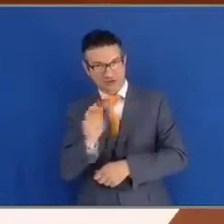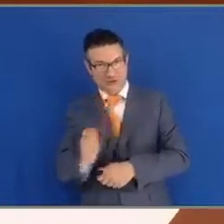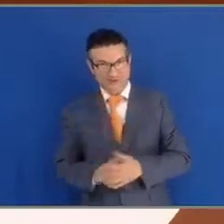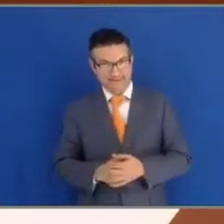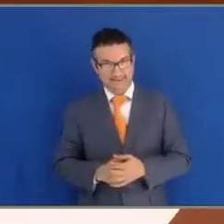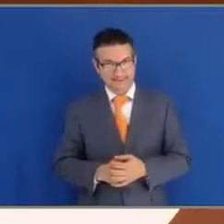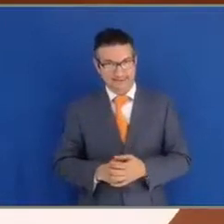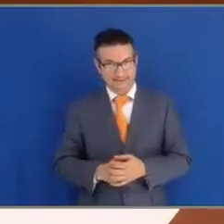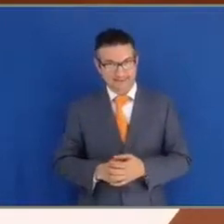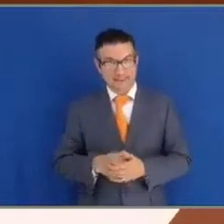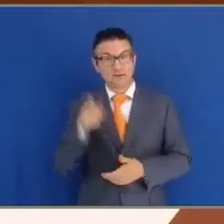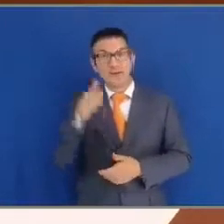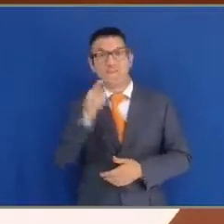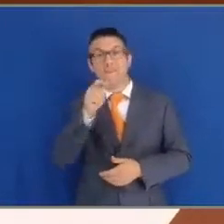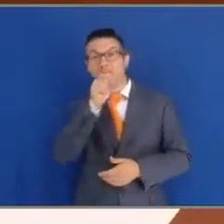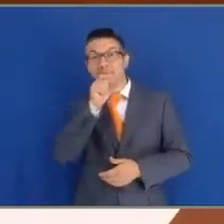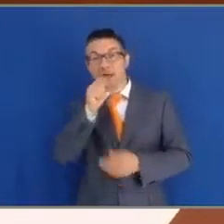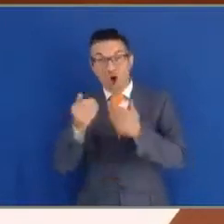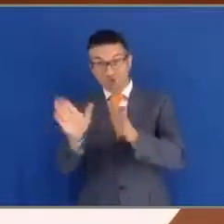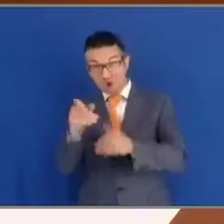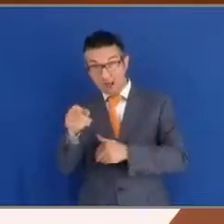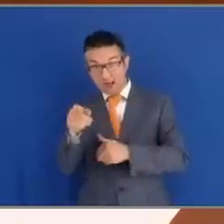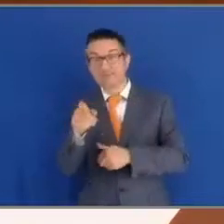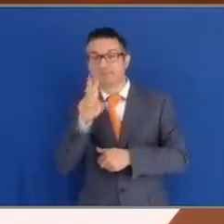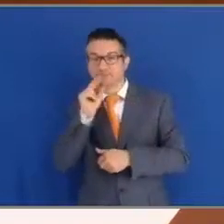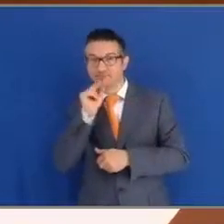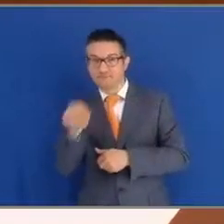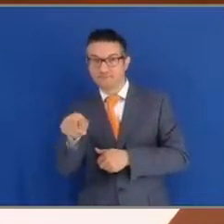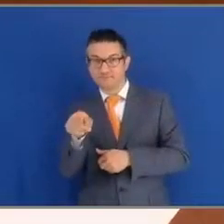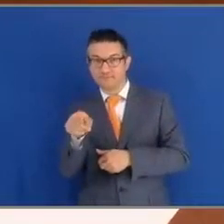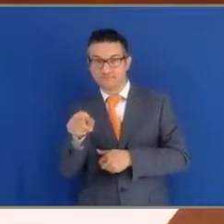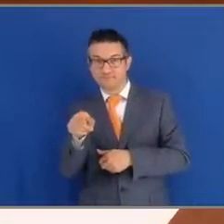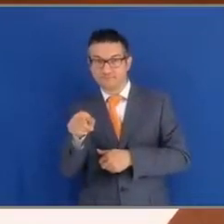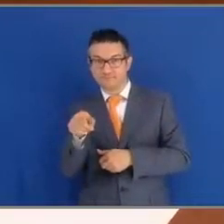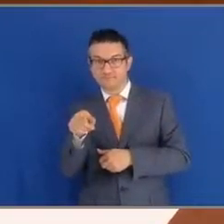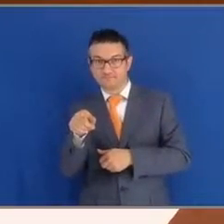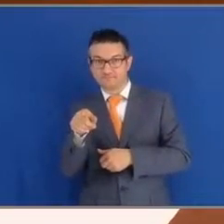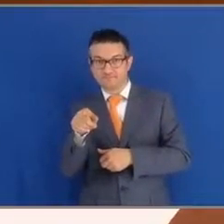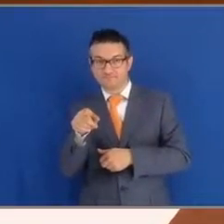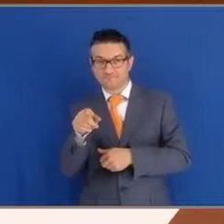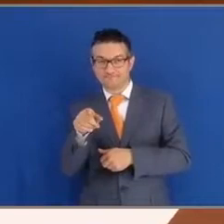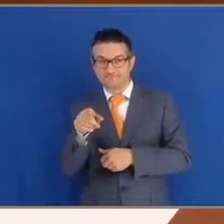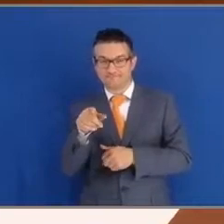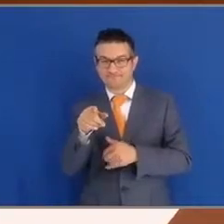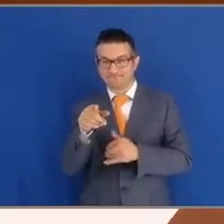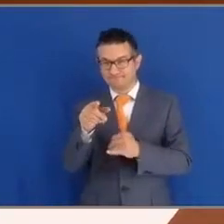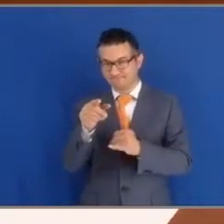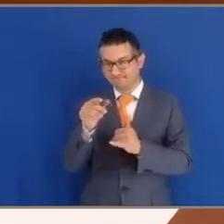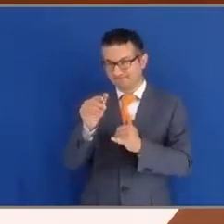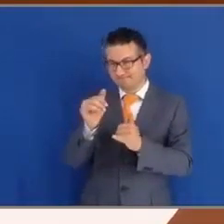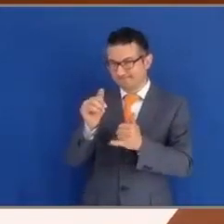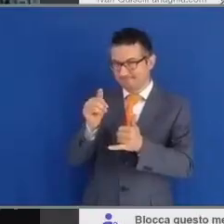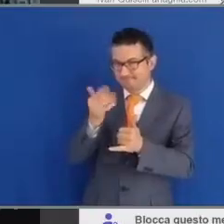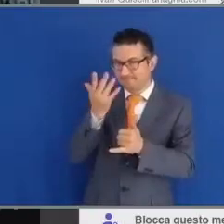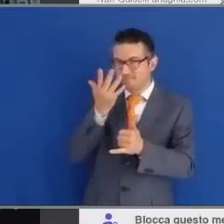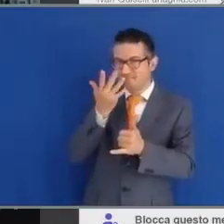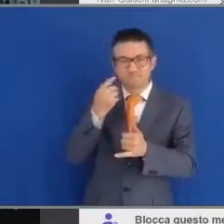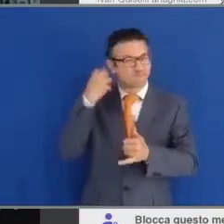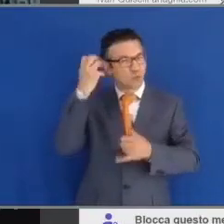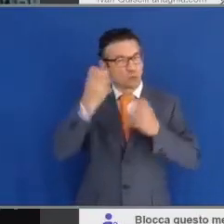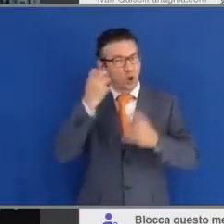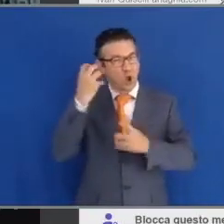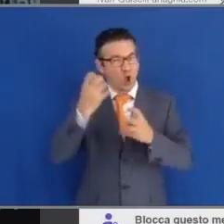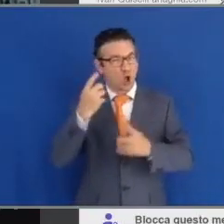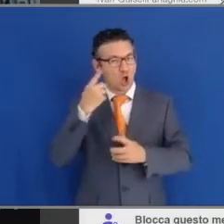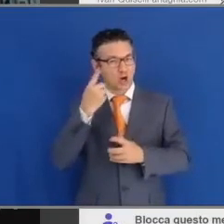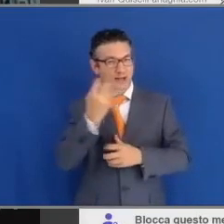Mauro, devi sbloccare il tuo microfono e puoi parlare. Ecco. Sì, allora ho sbloccato e volevo chiedere due cose molto banali sia al